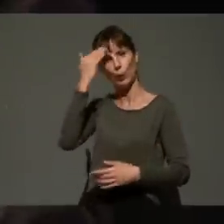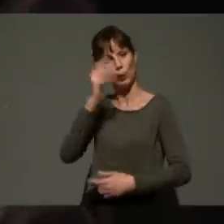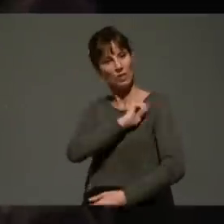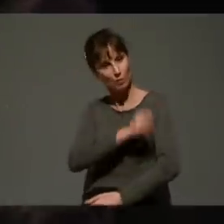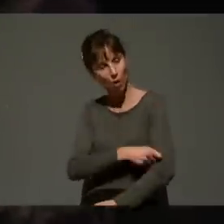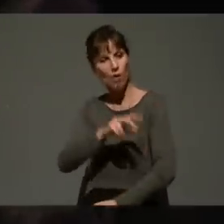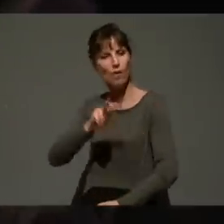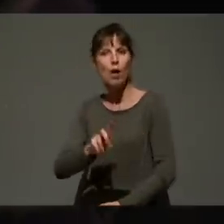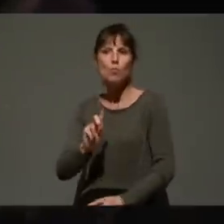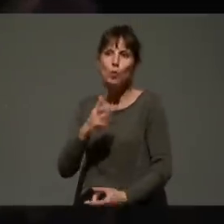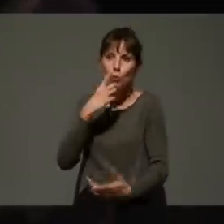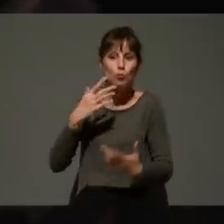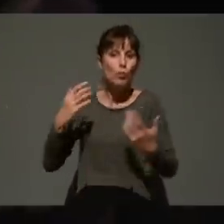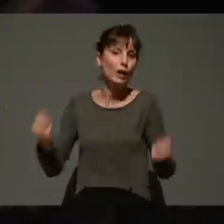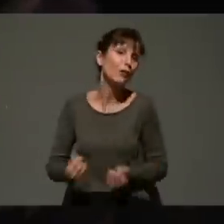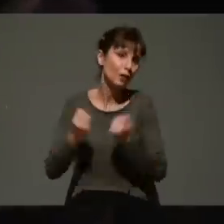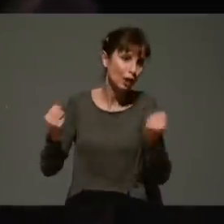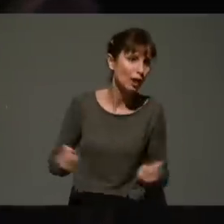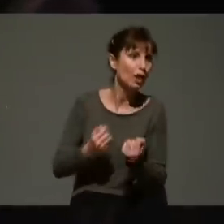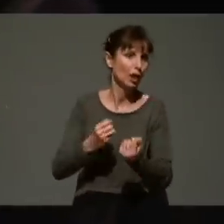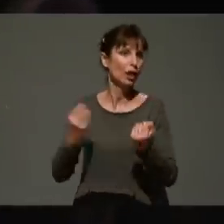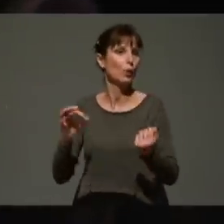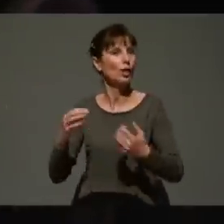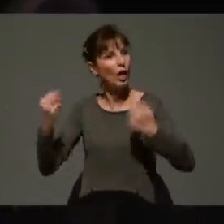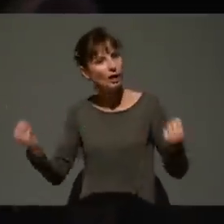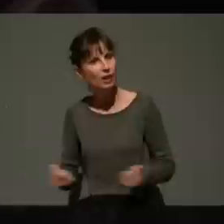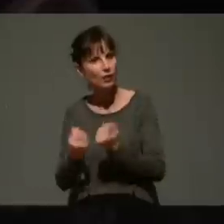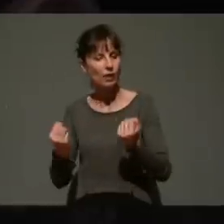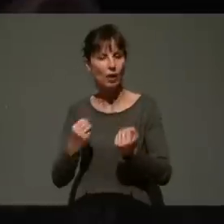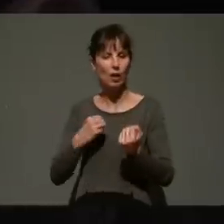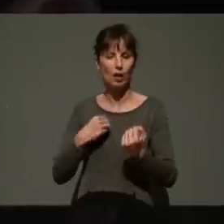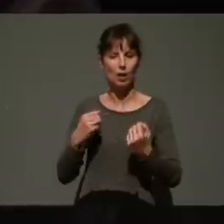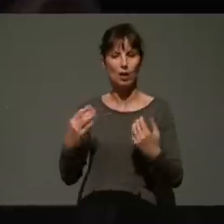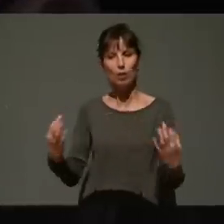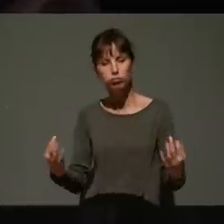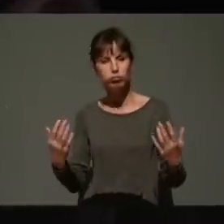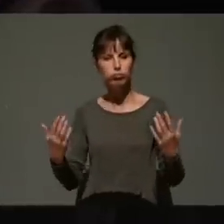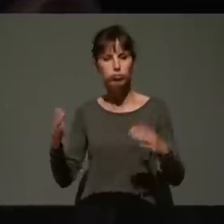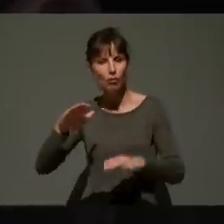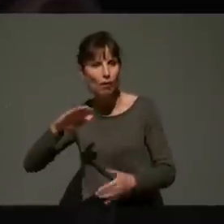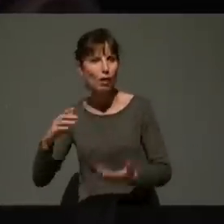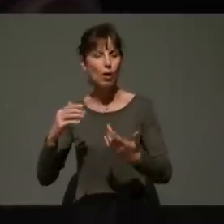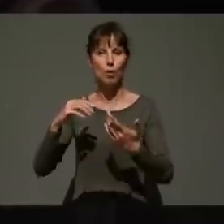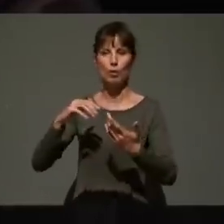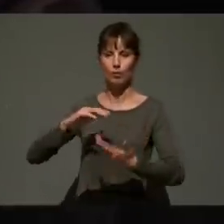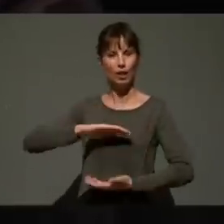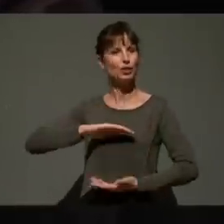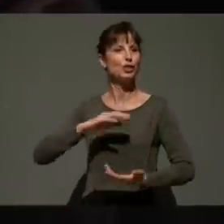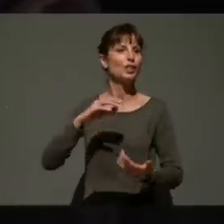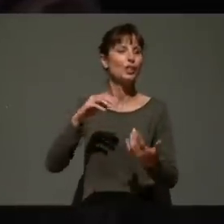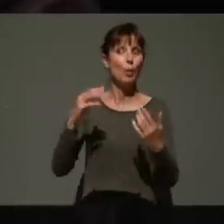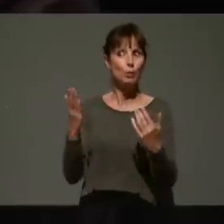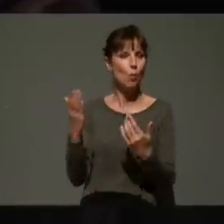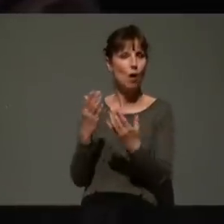qui demande beaucoup aussi d'organisation, de concentration. Mais surtout, c'est quelque chose d'extrême. Et là, ça, il y a